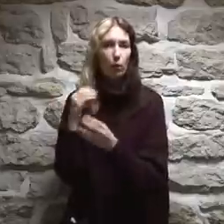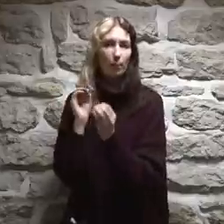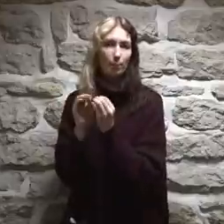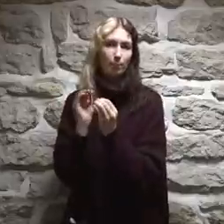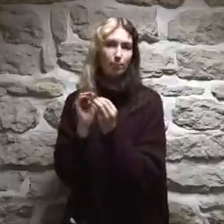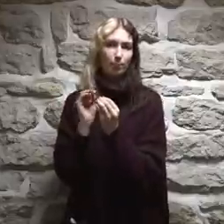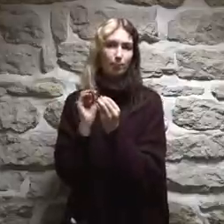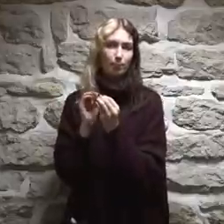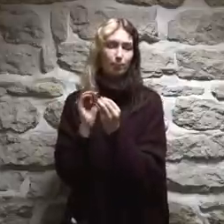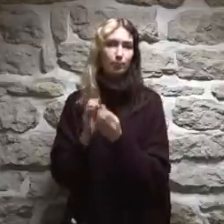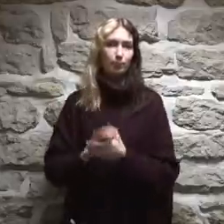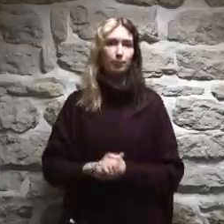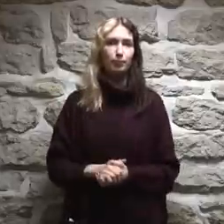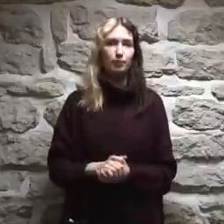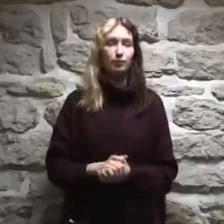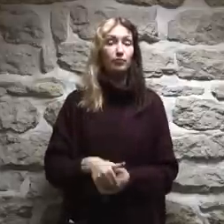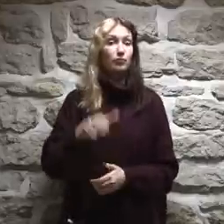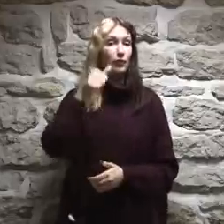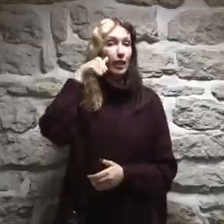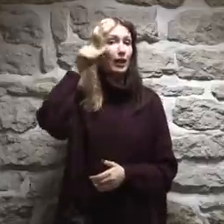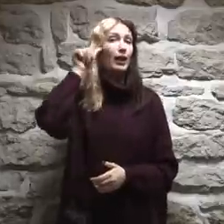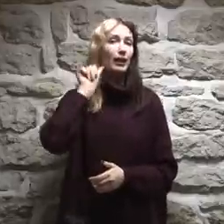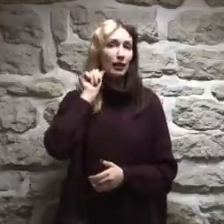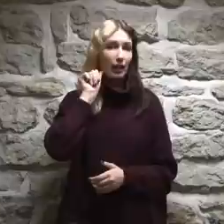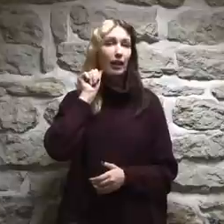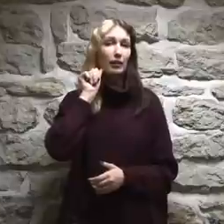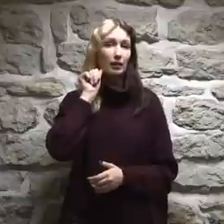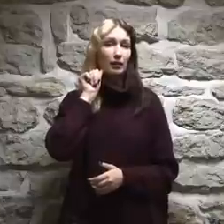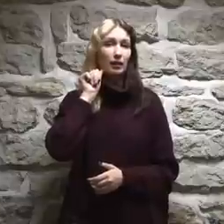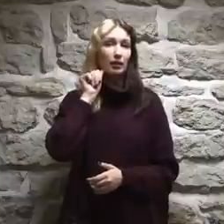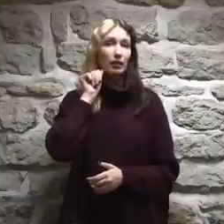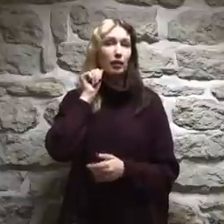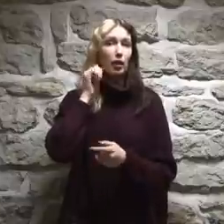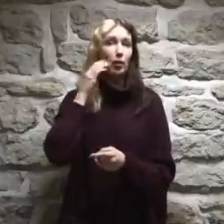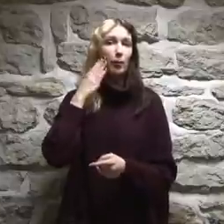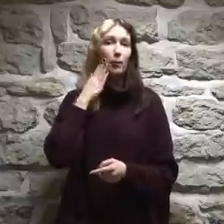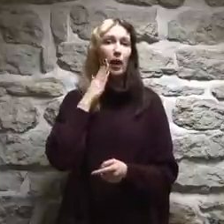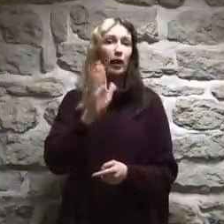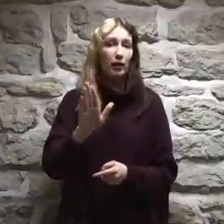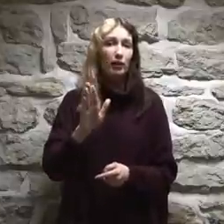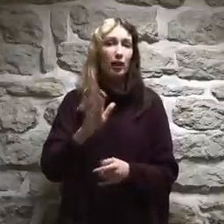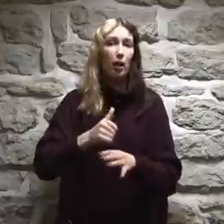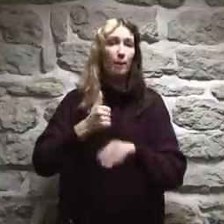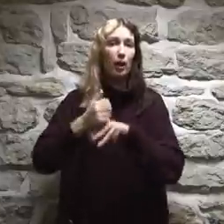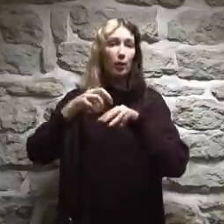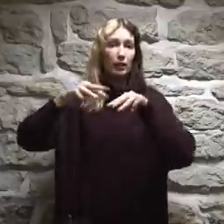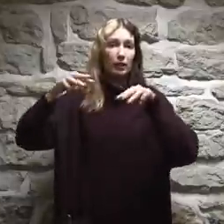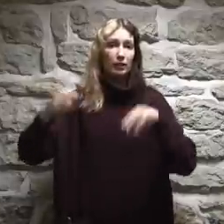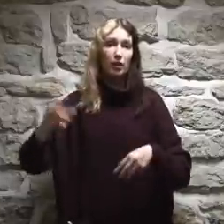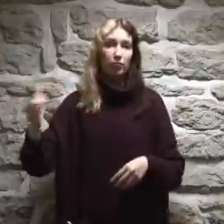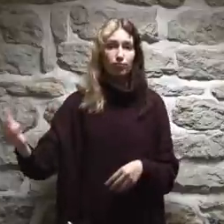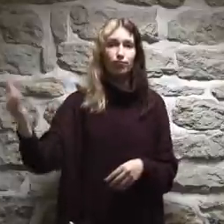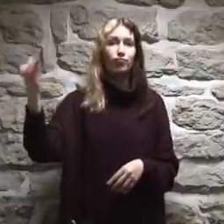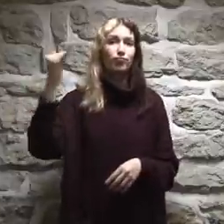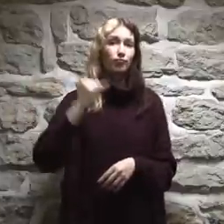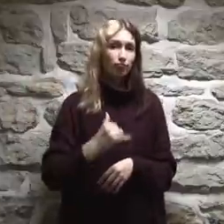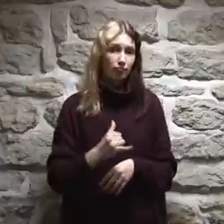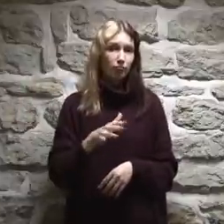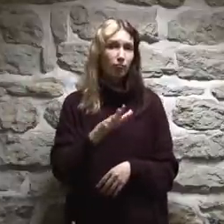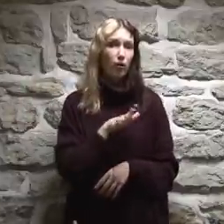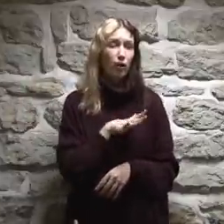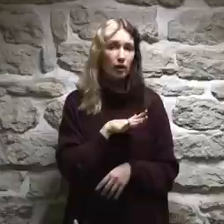oma suurte liitlastega. Eile käis siin ka Belgia peaminister, kelle siis Belgia